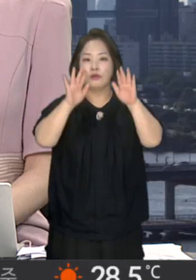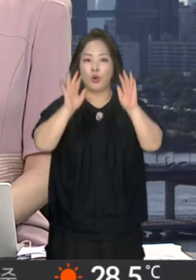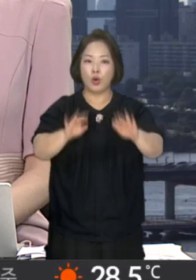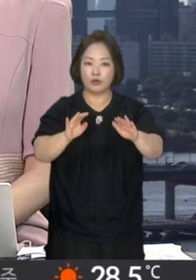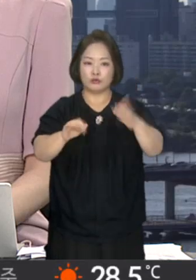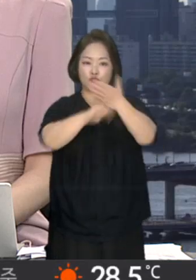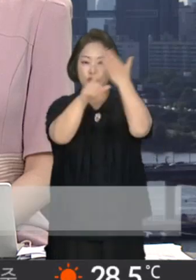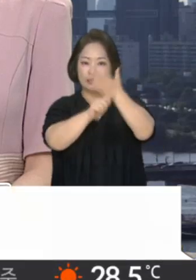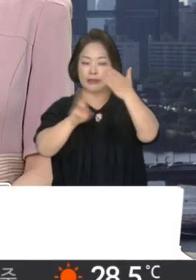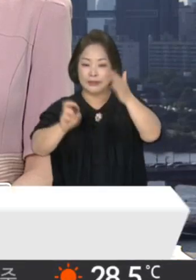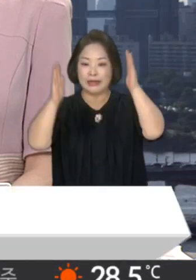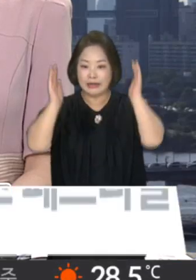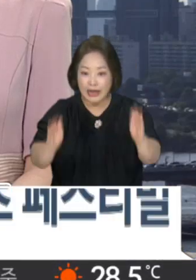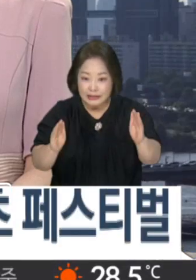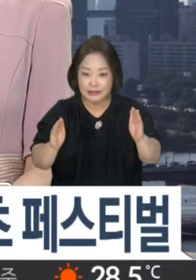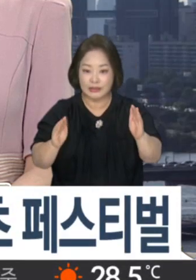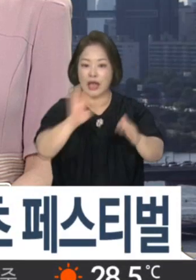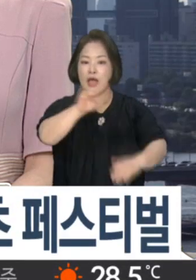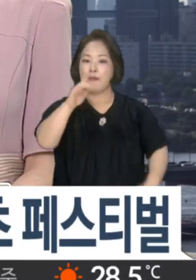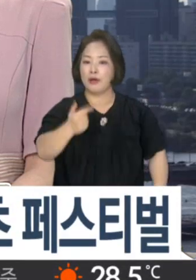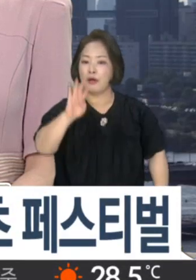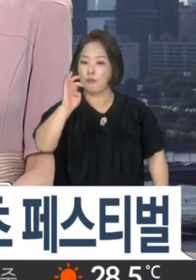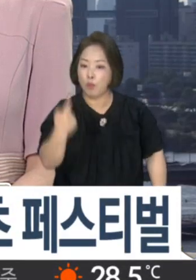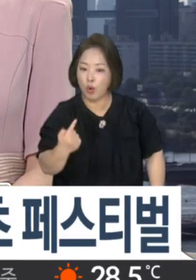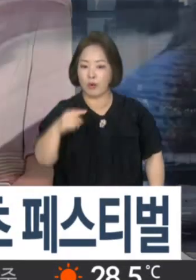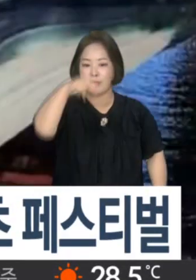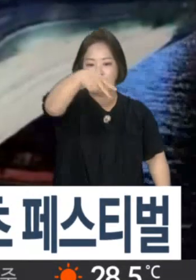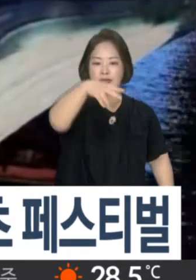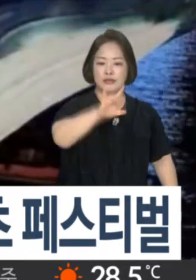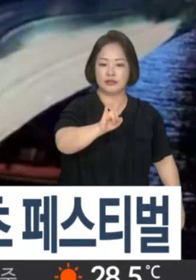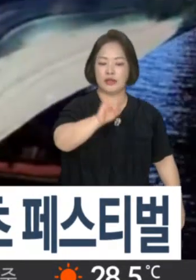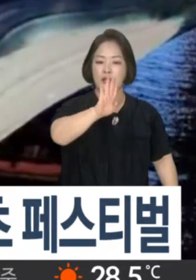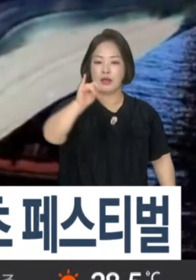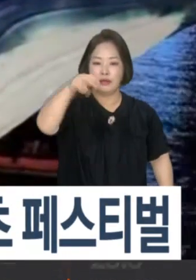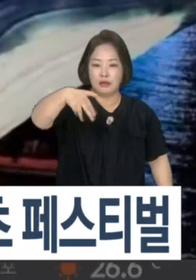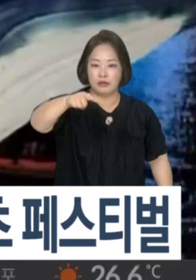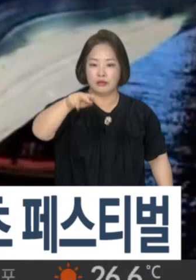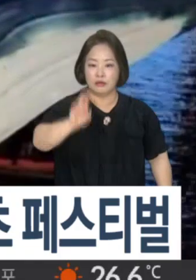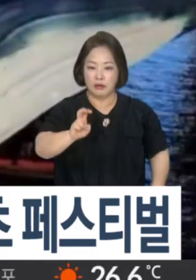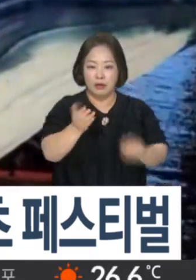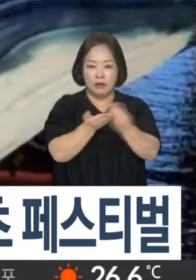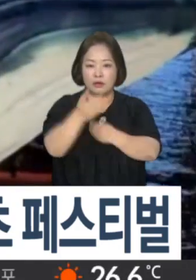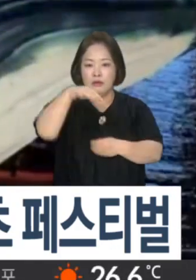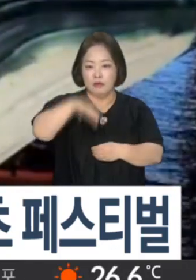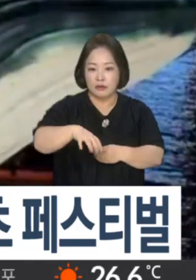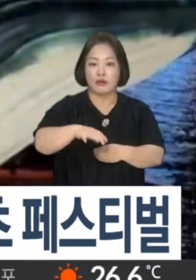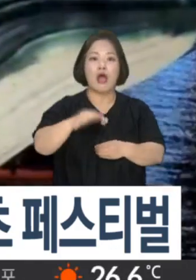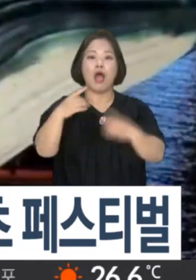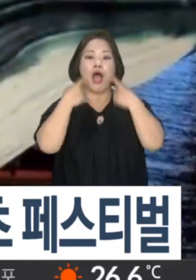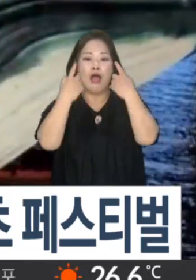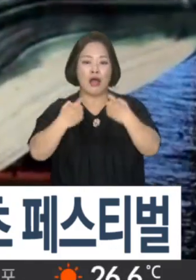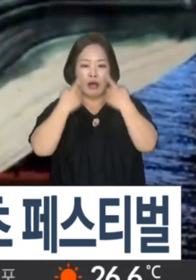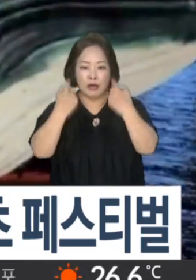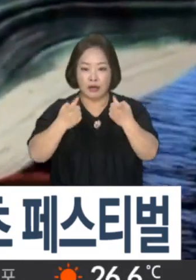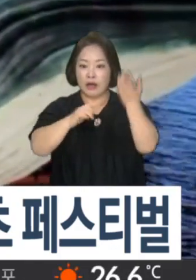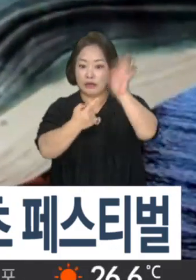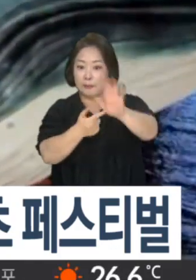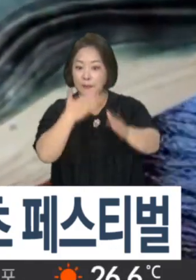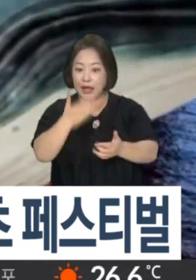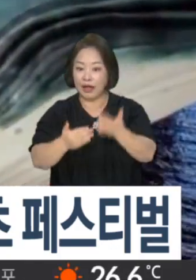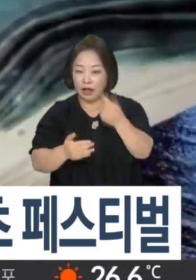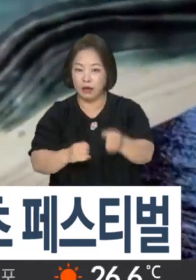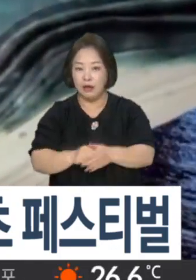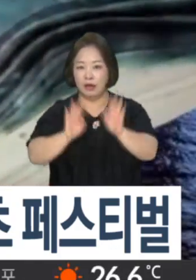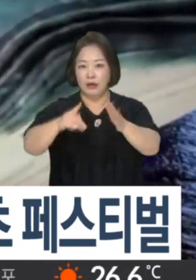오늘 30일까지 서울 반포 한강공원 세빛섬 일대에서 k-콘텐츠 페스티벌 폼나는 한강이 진행됩니다